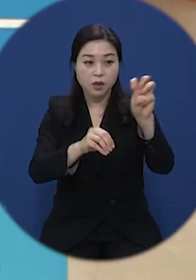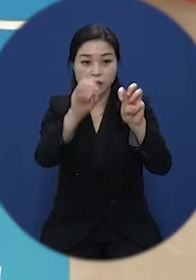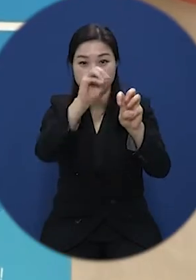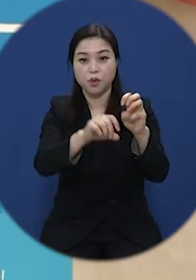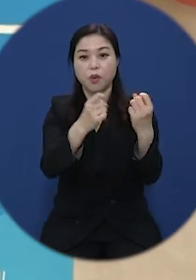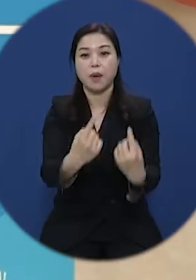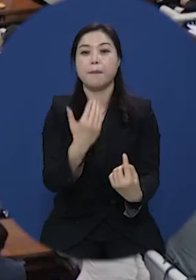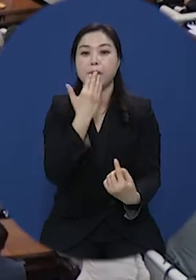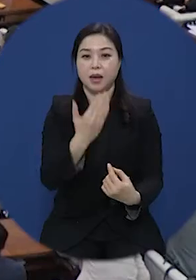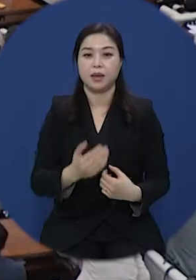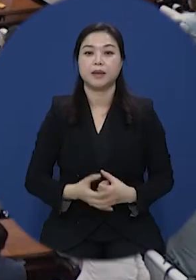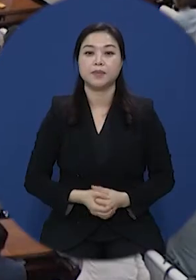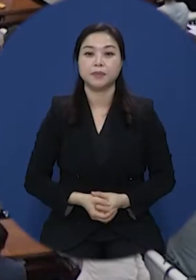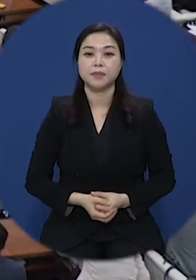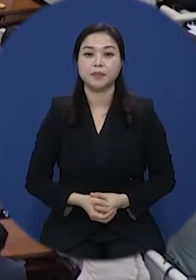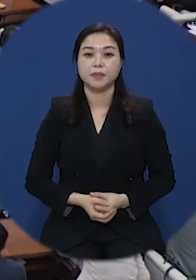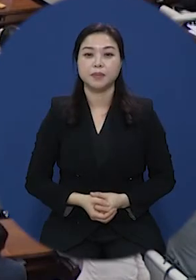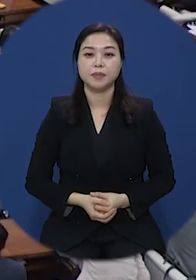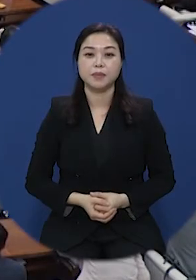아시나요?